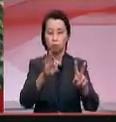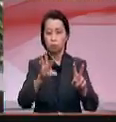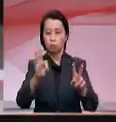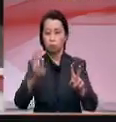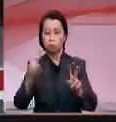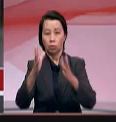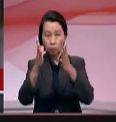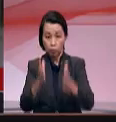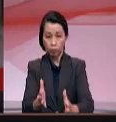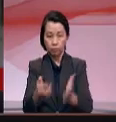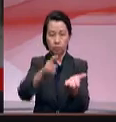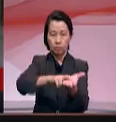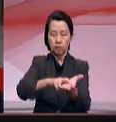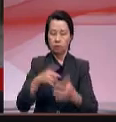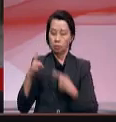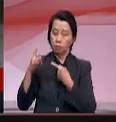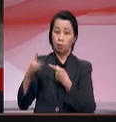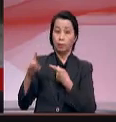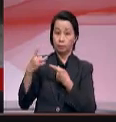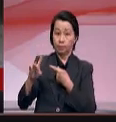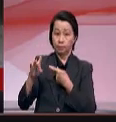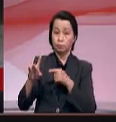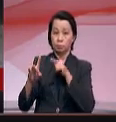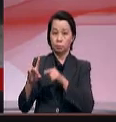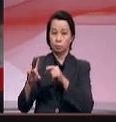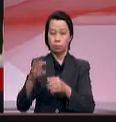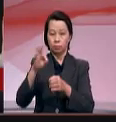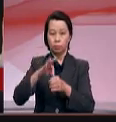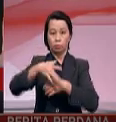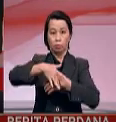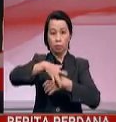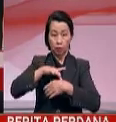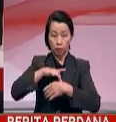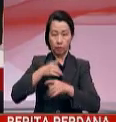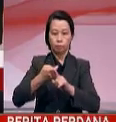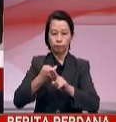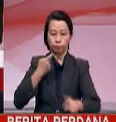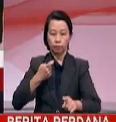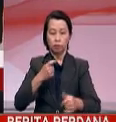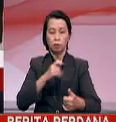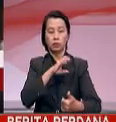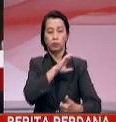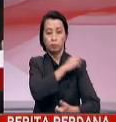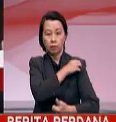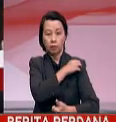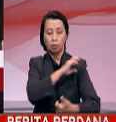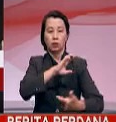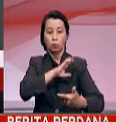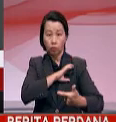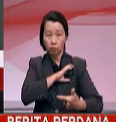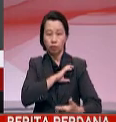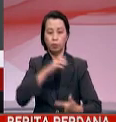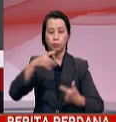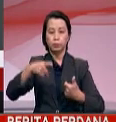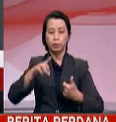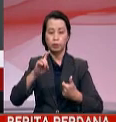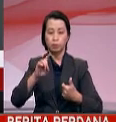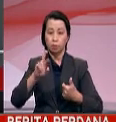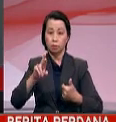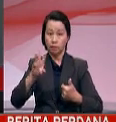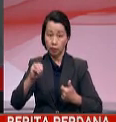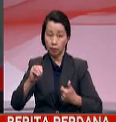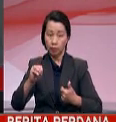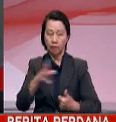20,990 pemilih berdaftar. 18 daripadanya merupakan pengundi awal, terdiri daripada pegawai dan anggota polis Diraja Malaysia